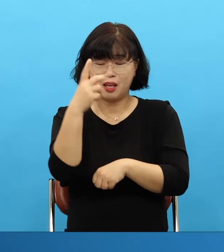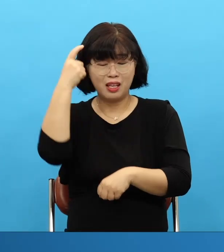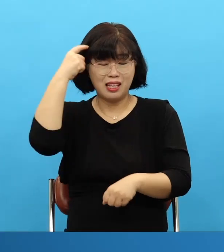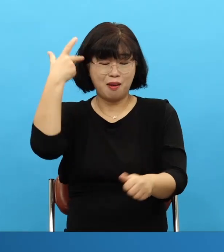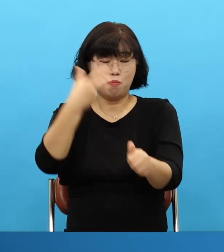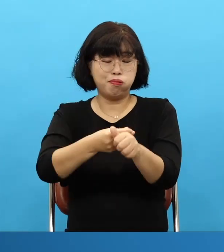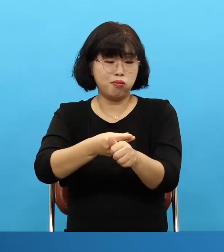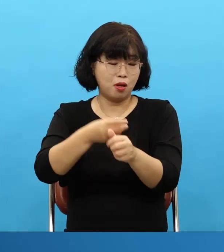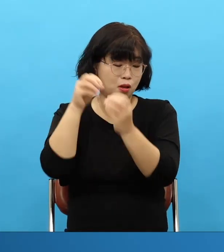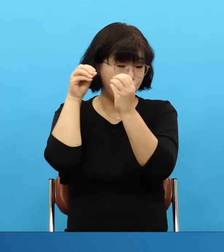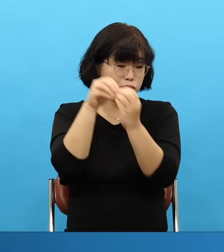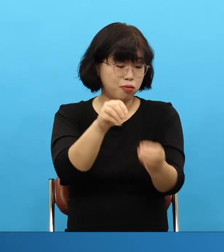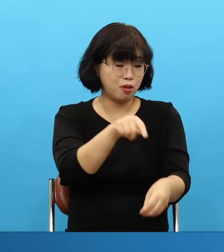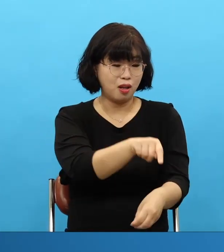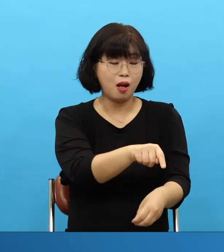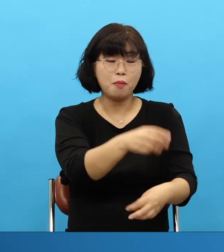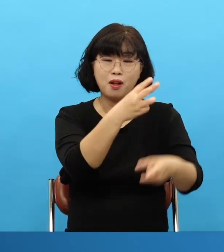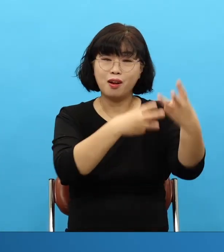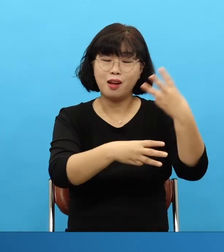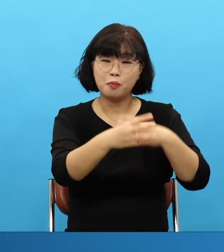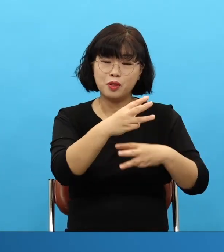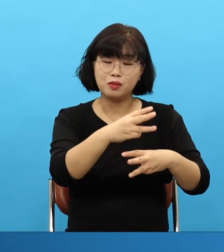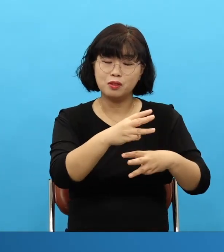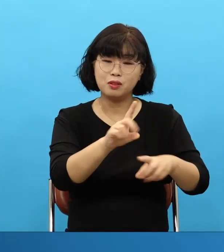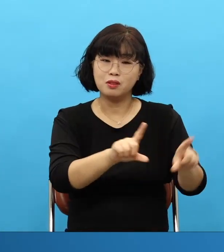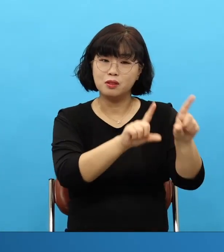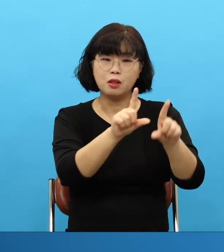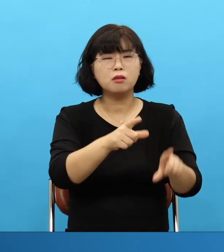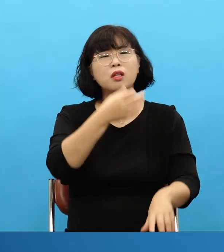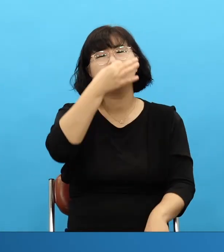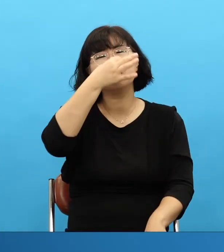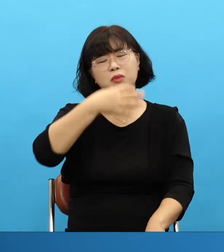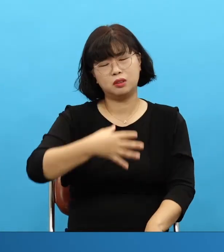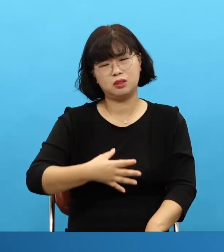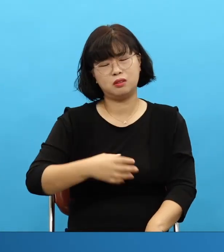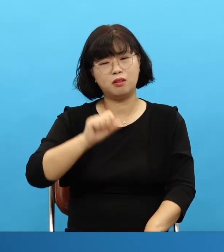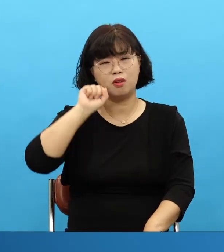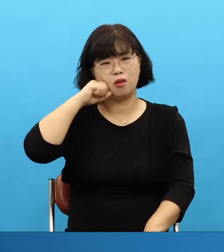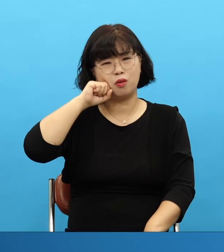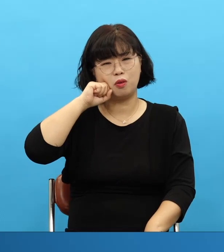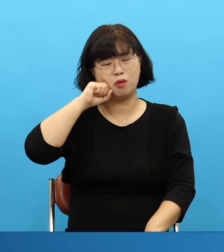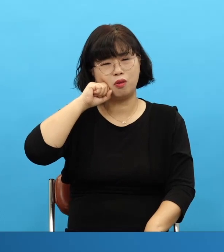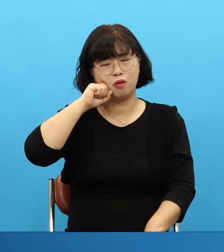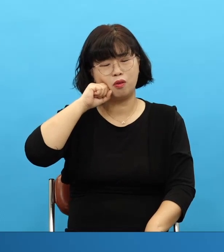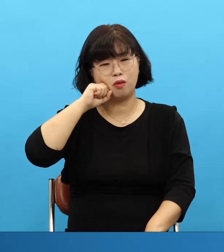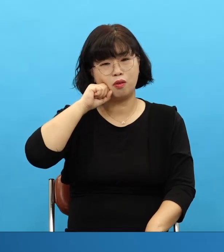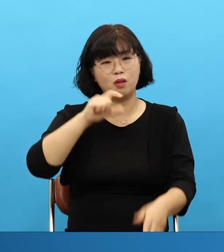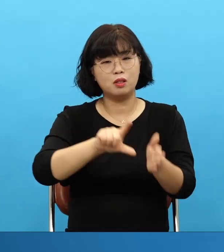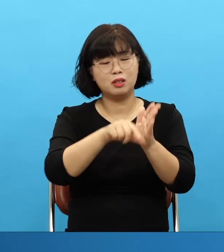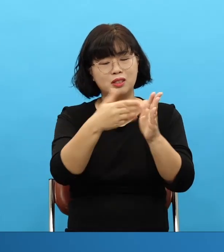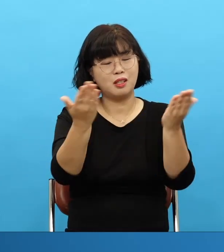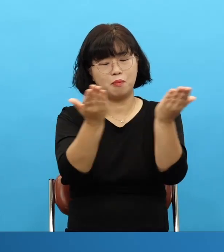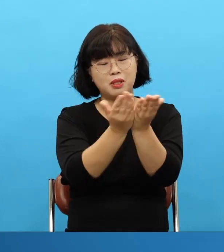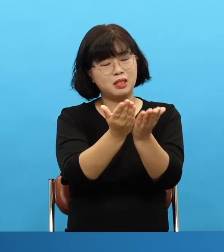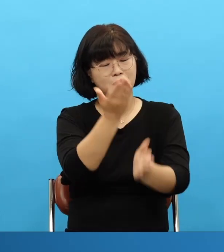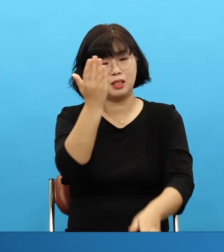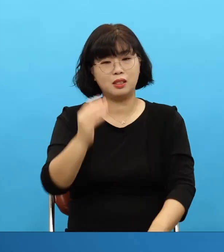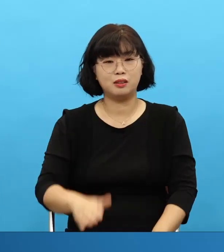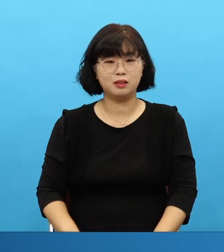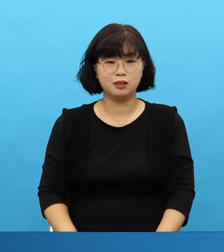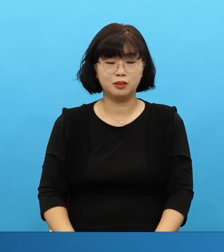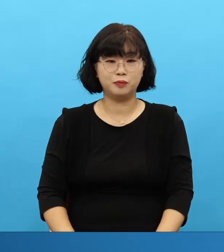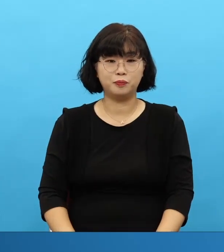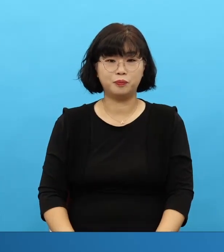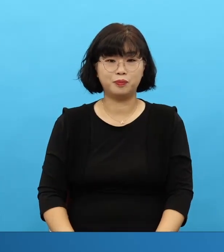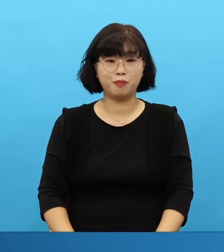어떤 많은 문제가 와 있다 손치더라도 하나님은 그 문제에 굉장한 계획을 가지고 계시거든요. And let's say you do have so